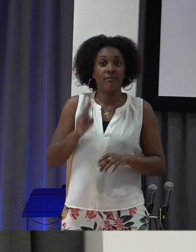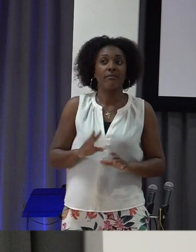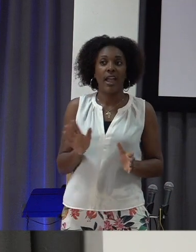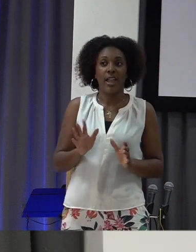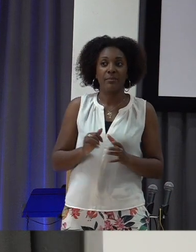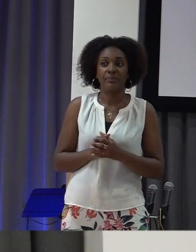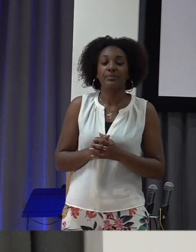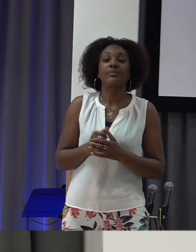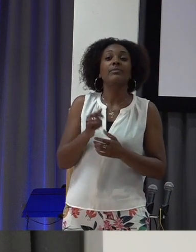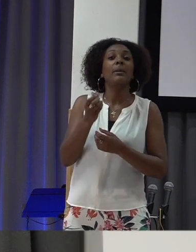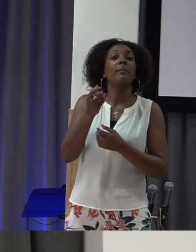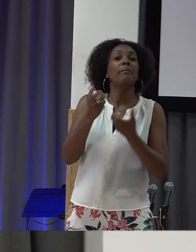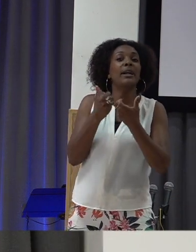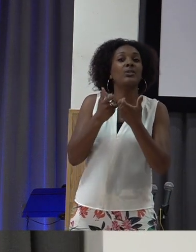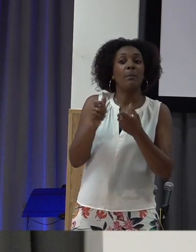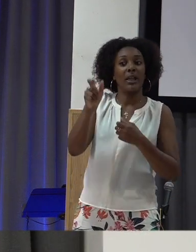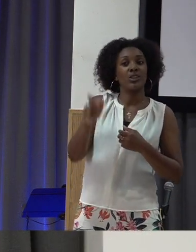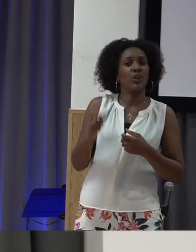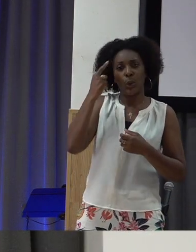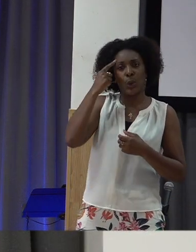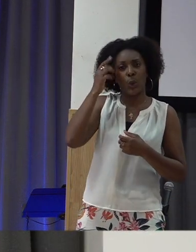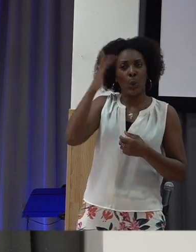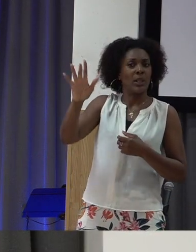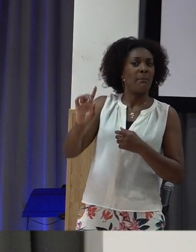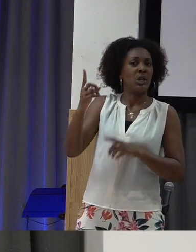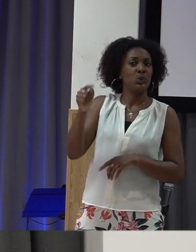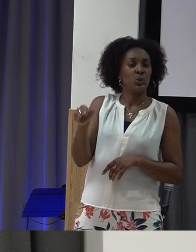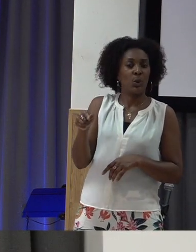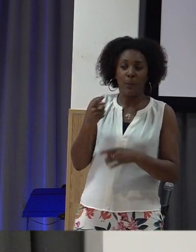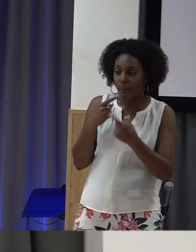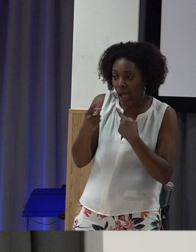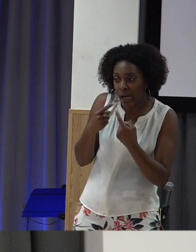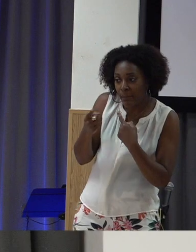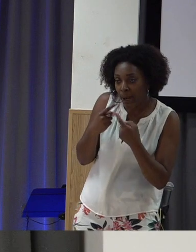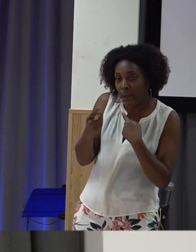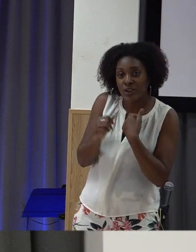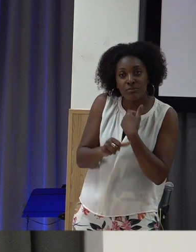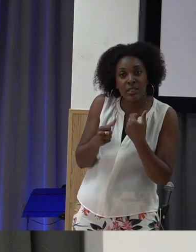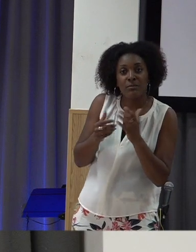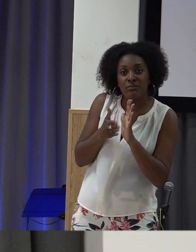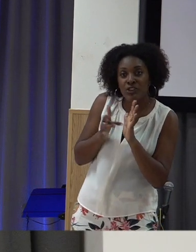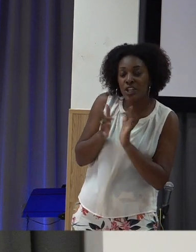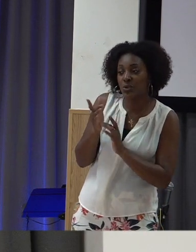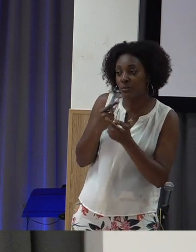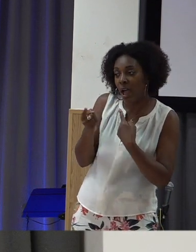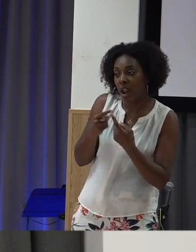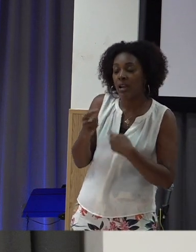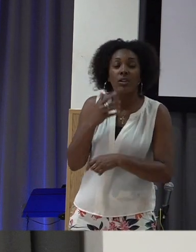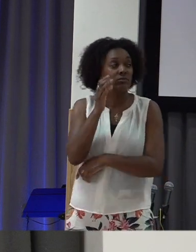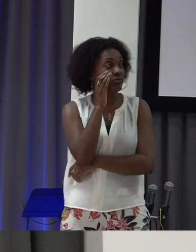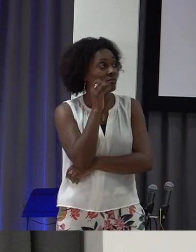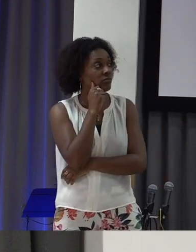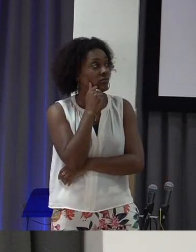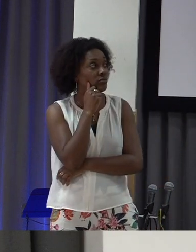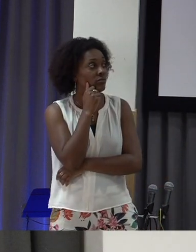l'Évangile, il va peut-être vous regarder du coin d'œil, ouvrir les deux yeux peut-être, et d'un seul coup se fermer quand